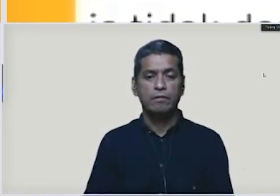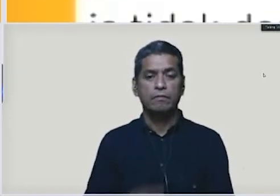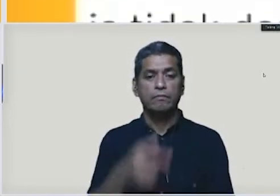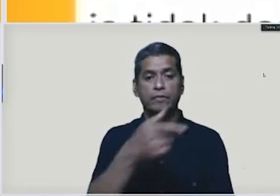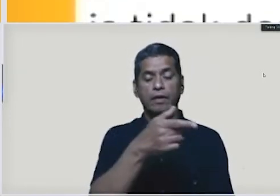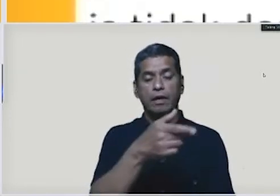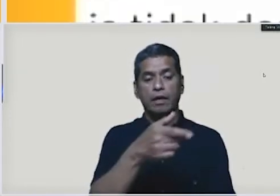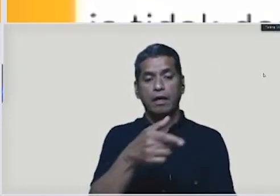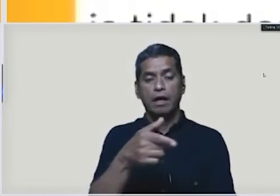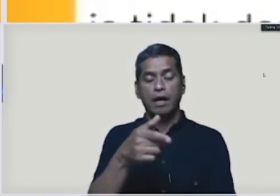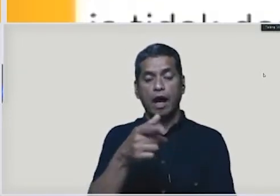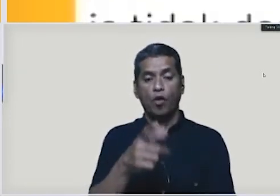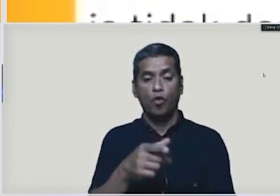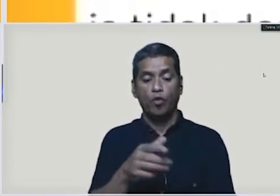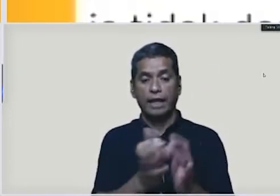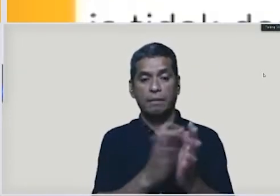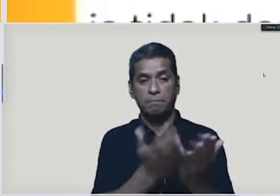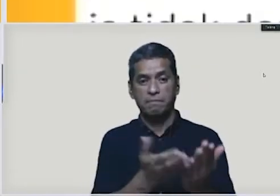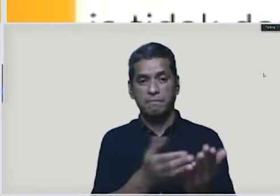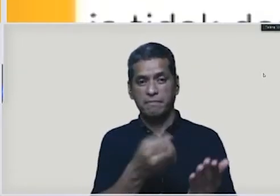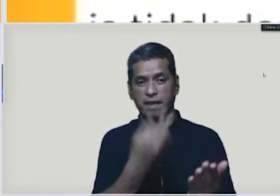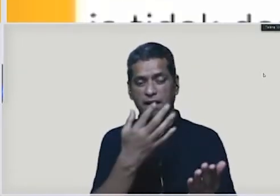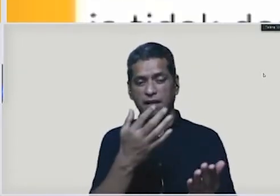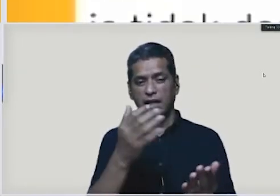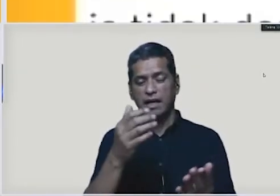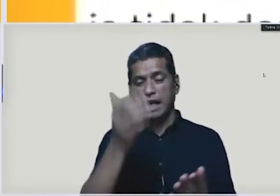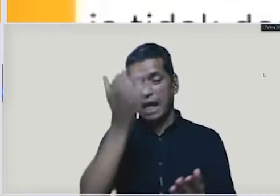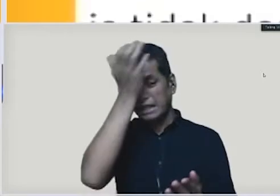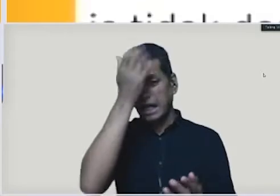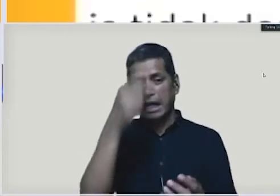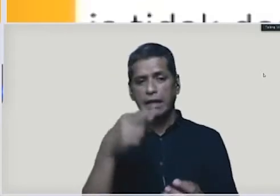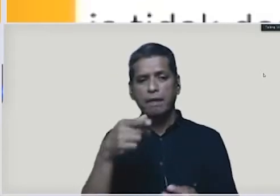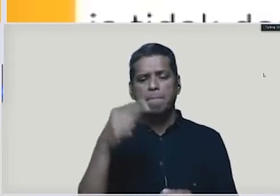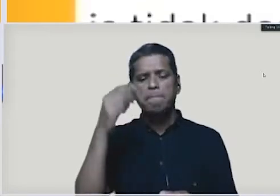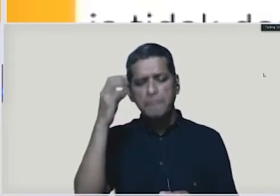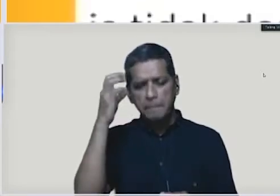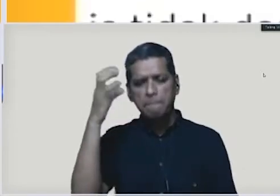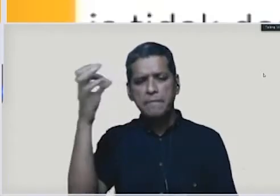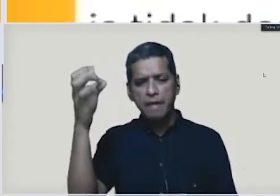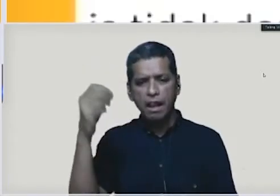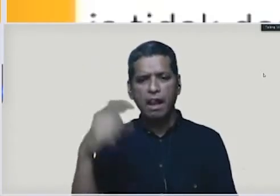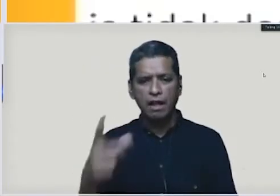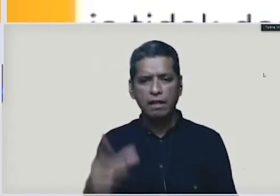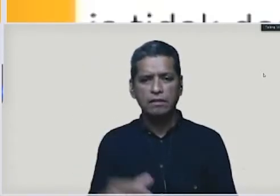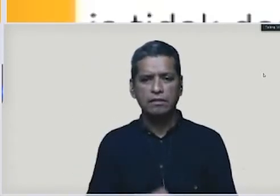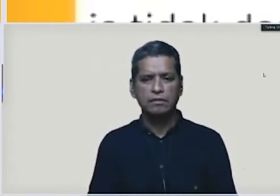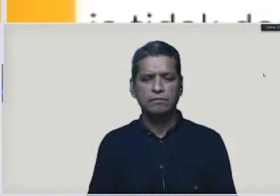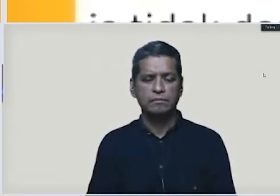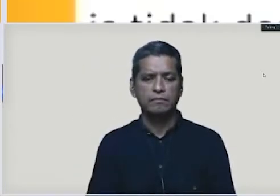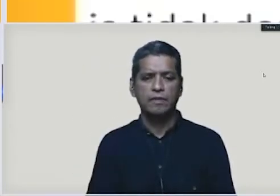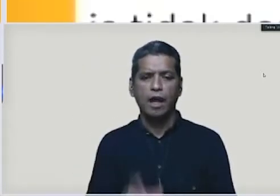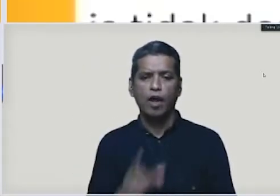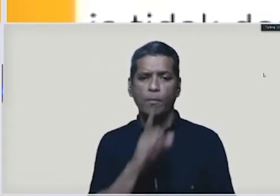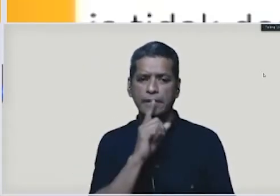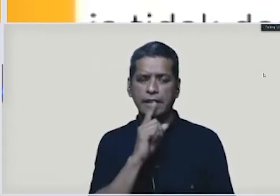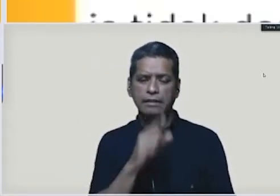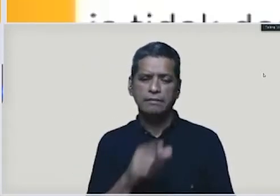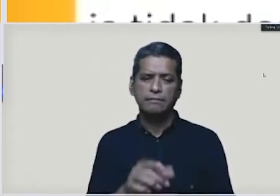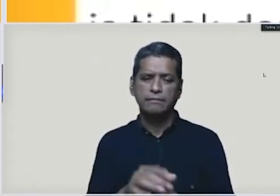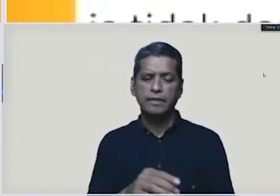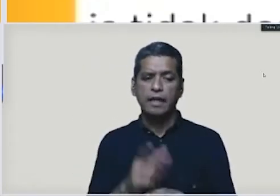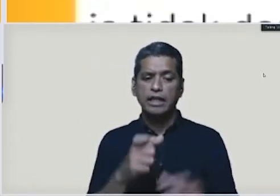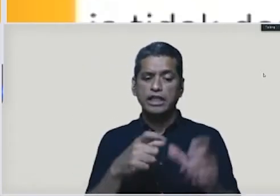di dalam bahasa Inggrisnya dikatakan nebucard nezar he dreams artinya